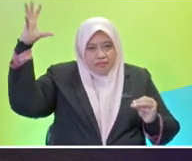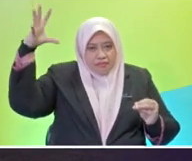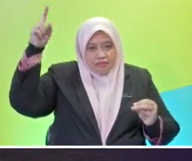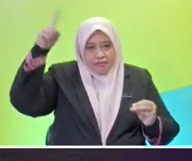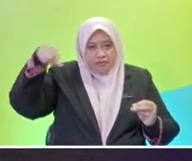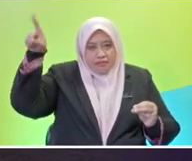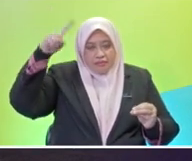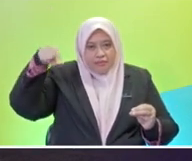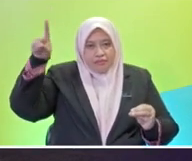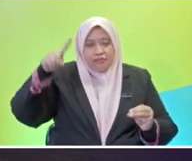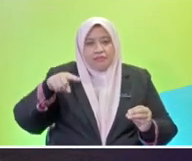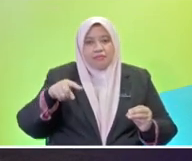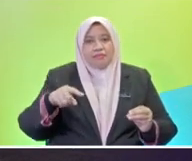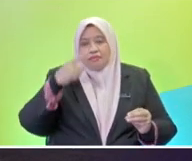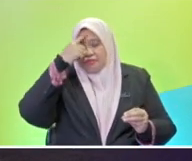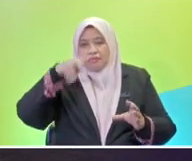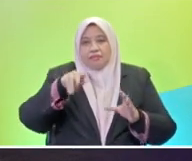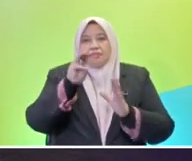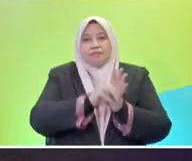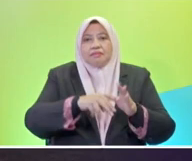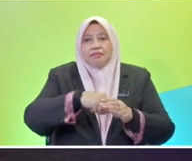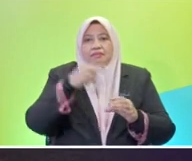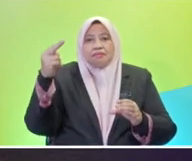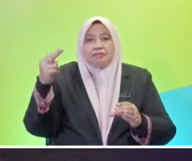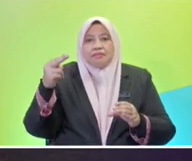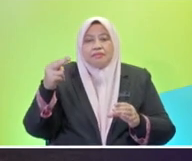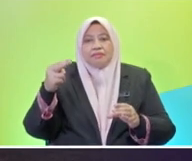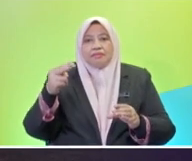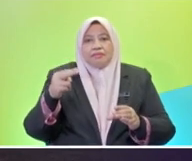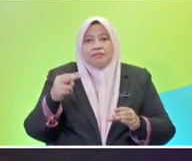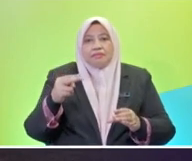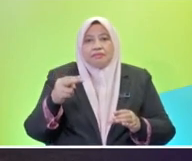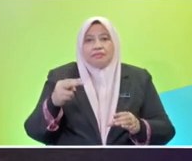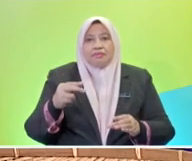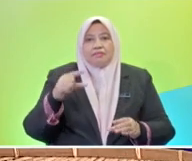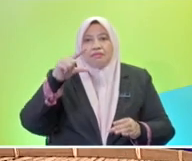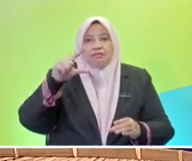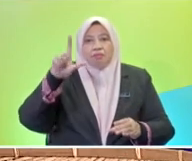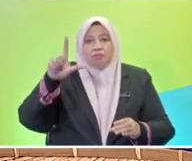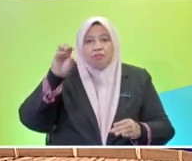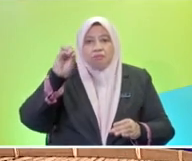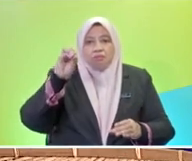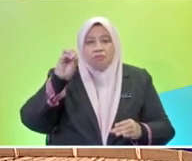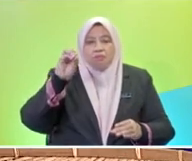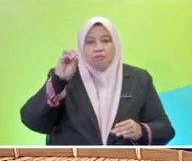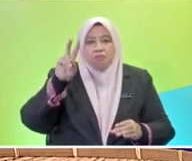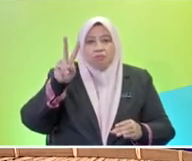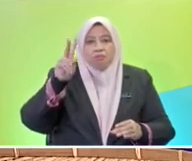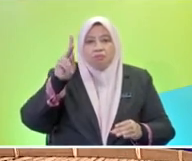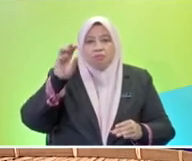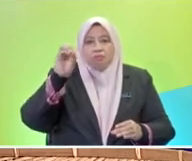Cahaya matahari. Untuk menghasilkan, sebut lagi sama-sama. Glukosa. Glukosa.